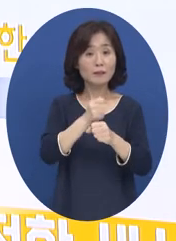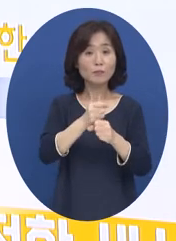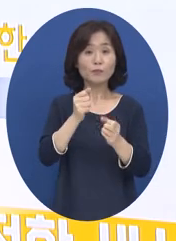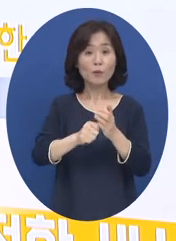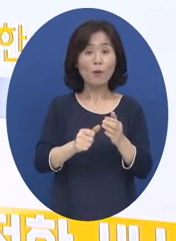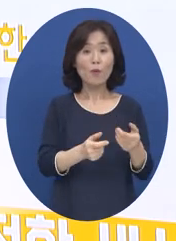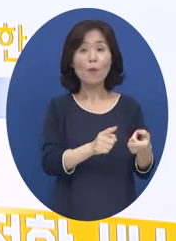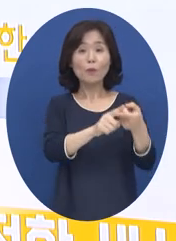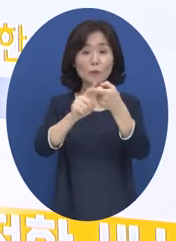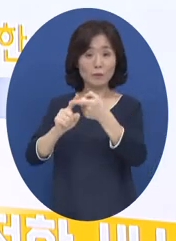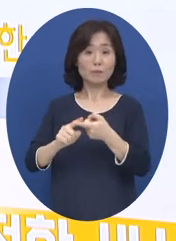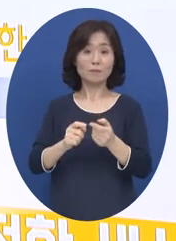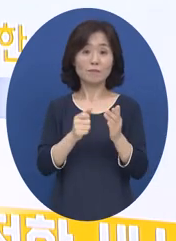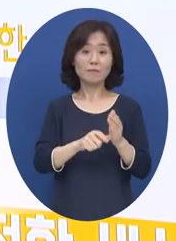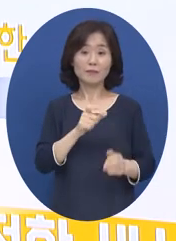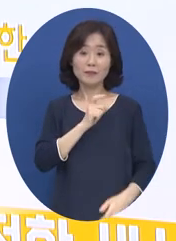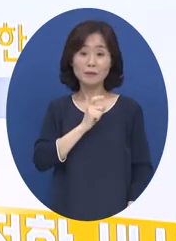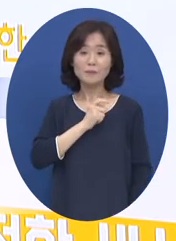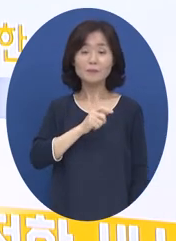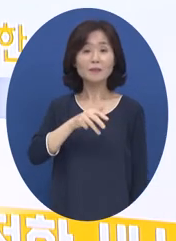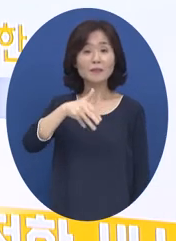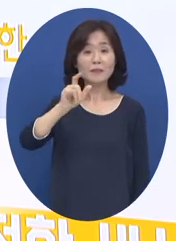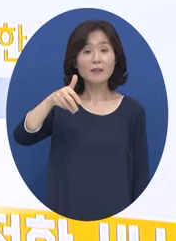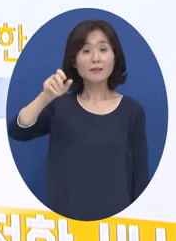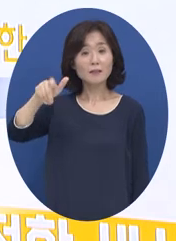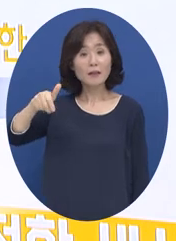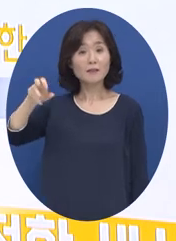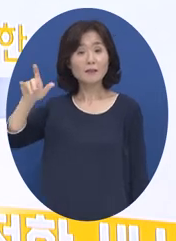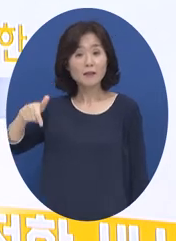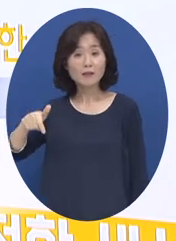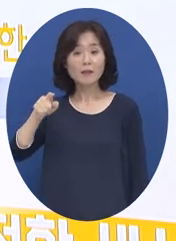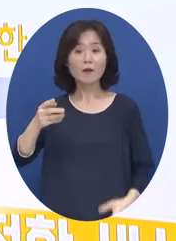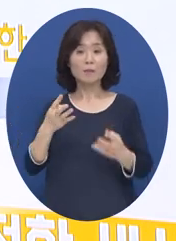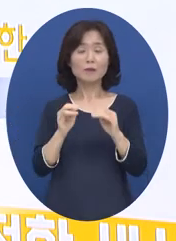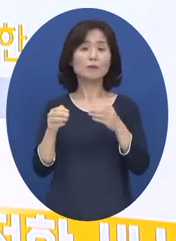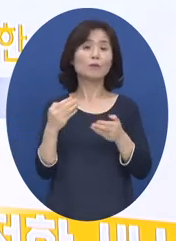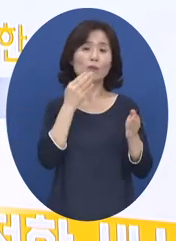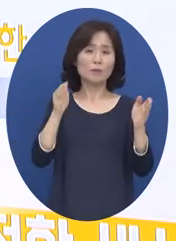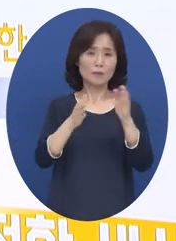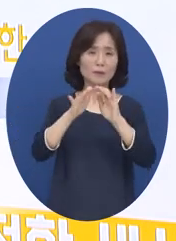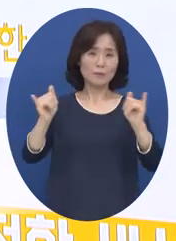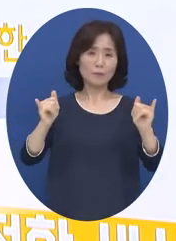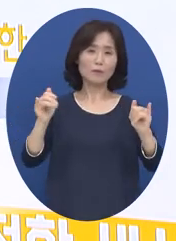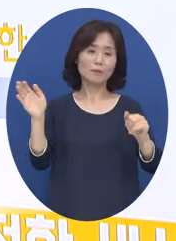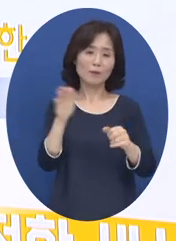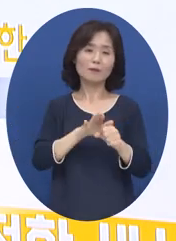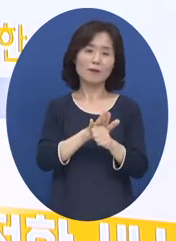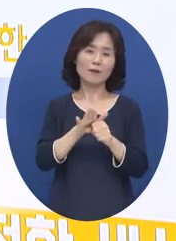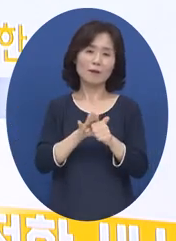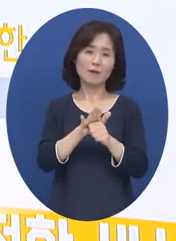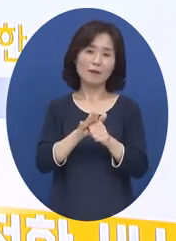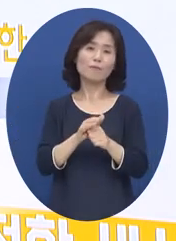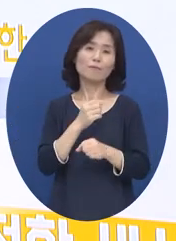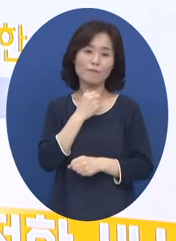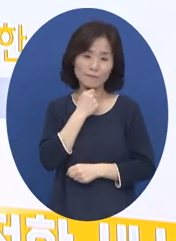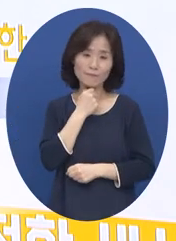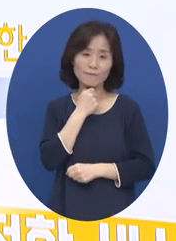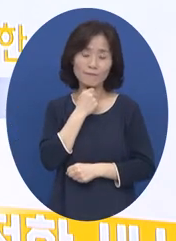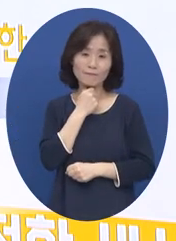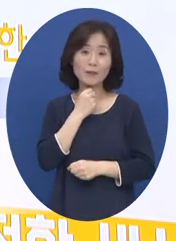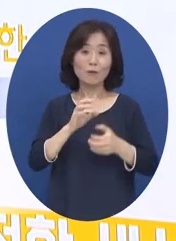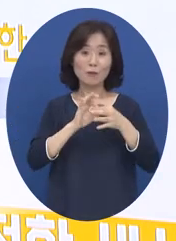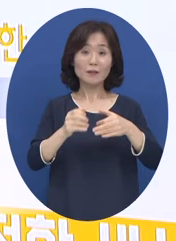생산품 공동 브랜드인 착착착이 많은 도민들로부터 사랑을 받을 수 있도록